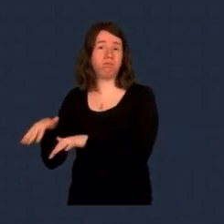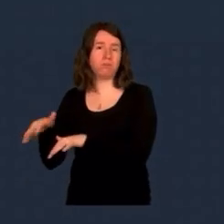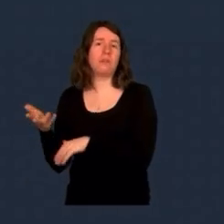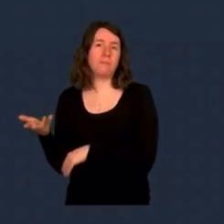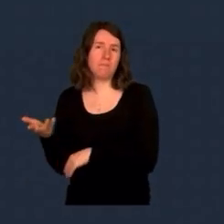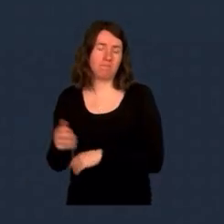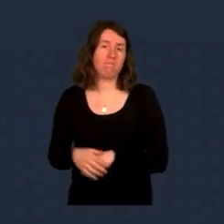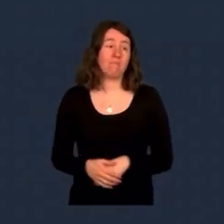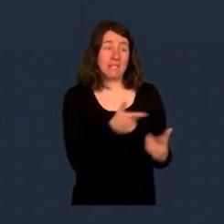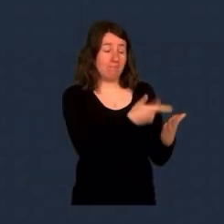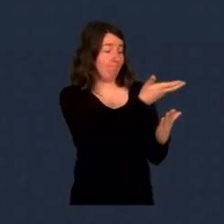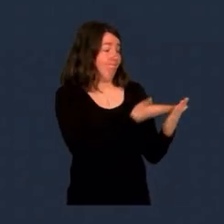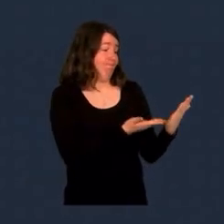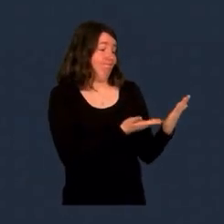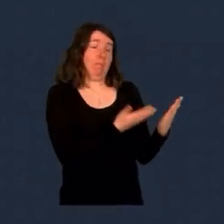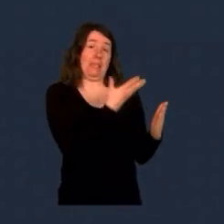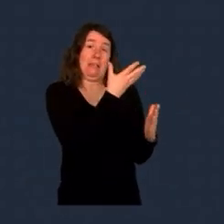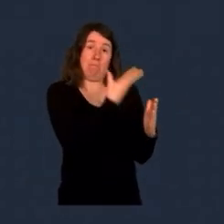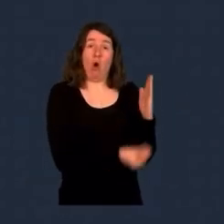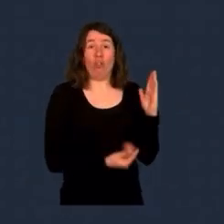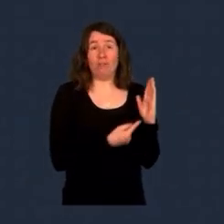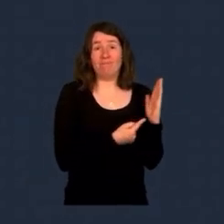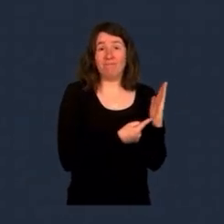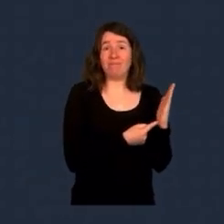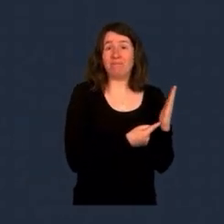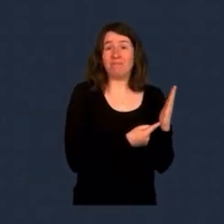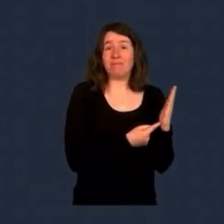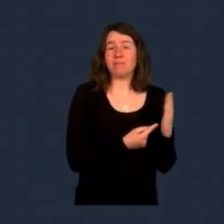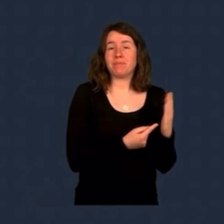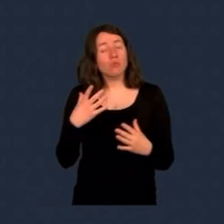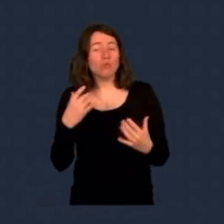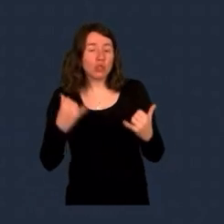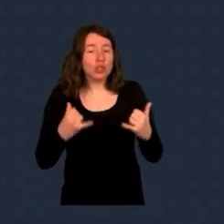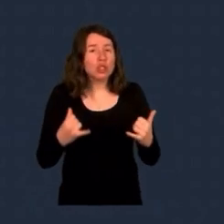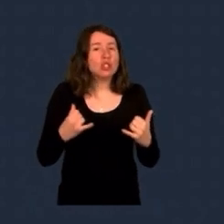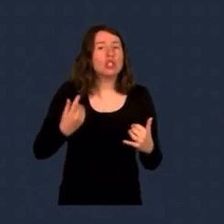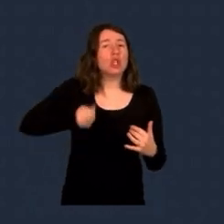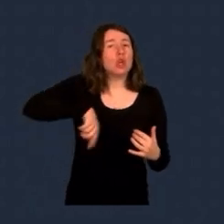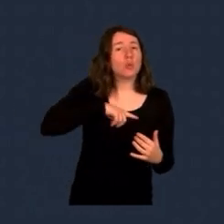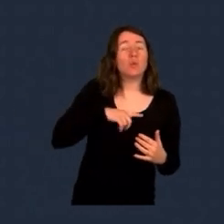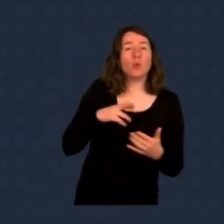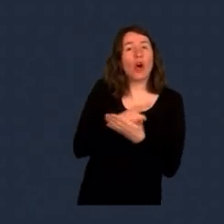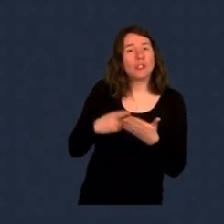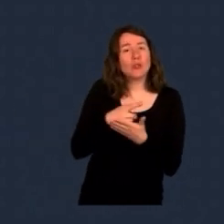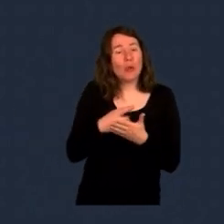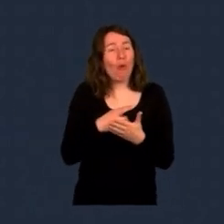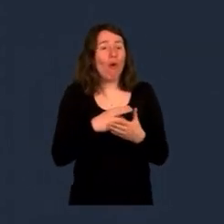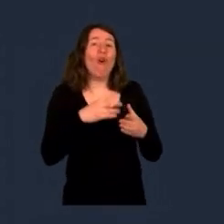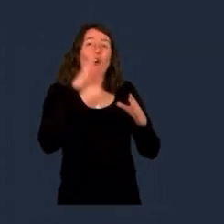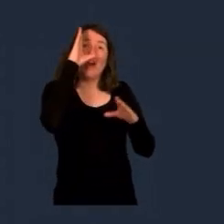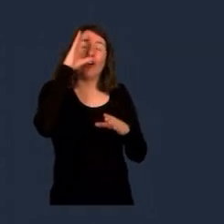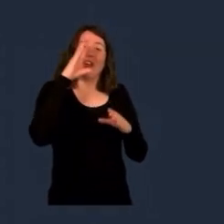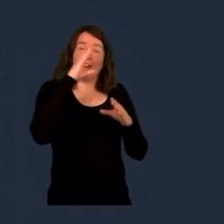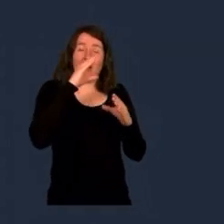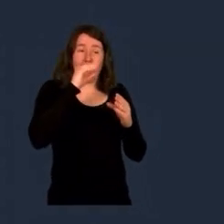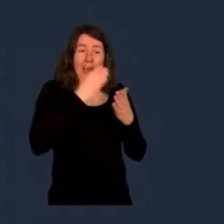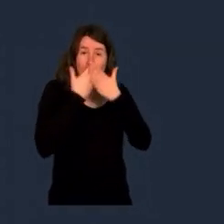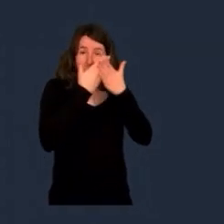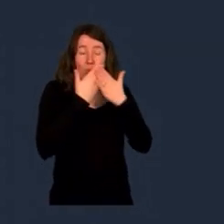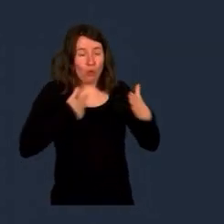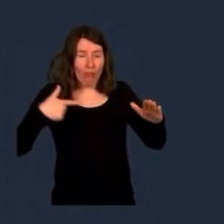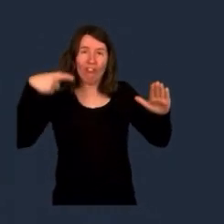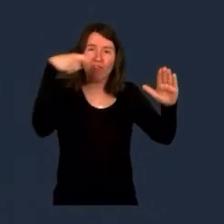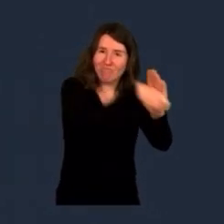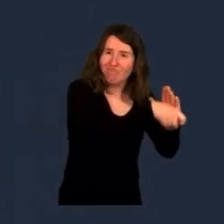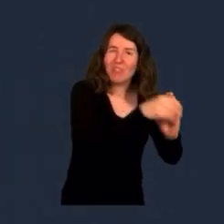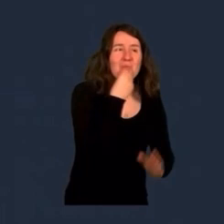le point faible de votre rapport. Car si des jeunes diplômés, après des études financées pour partie ou pour l'essentiel par le contribuable,